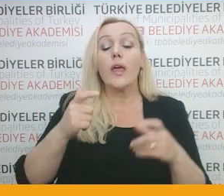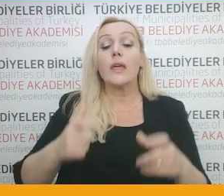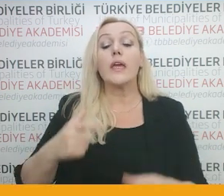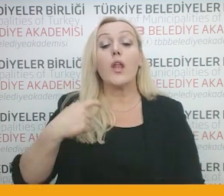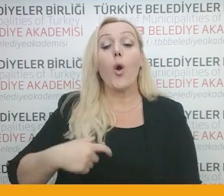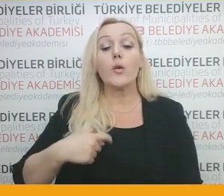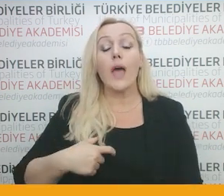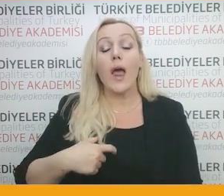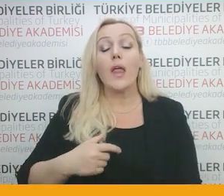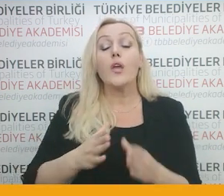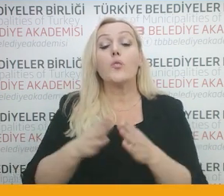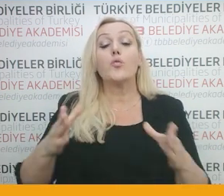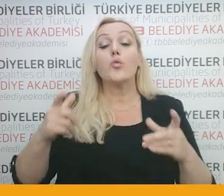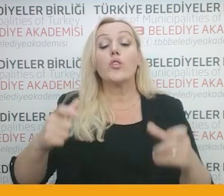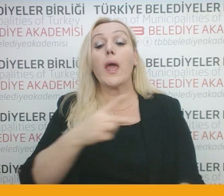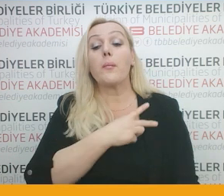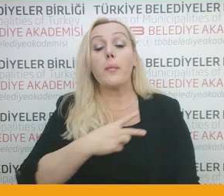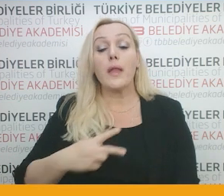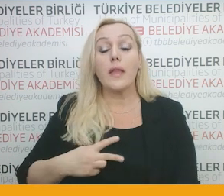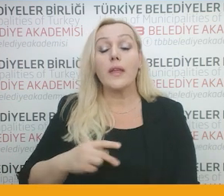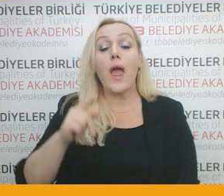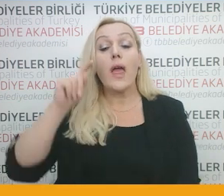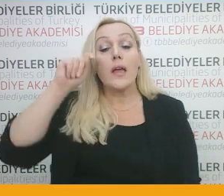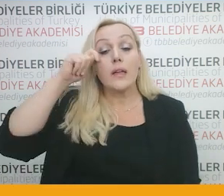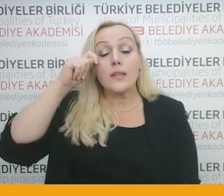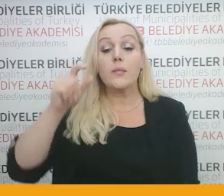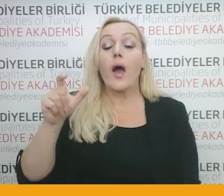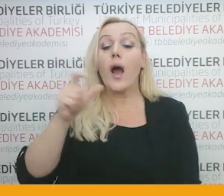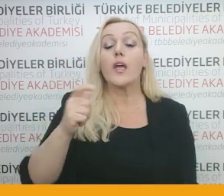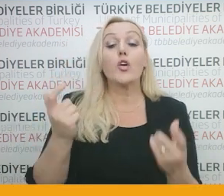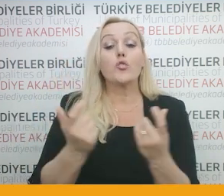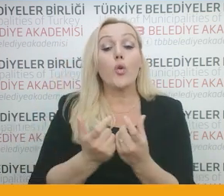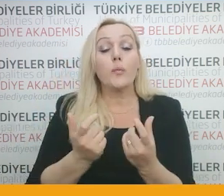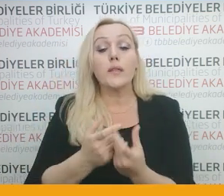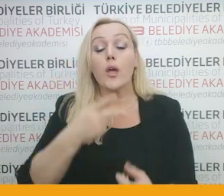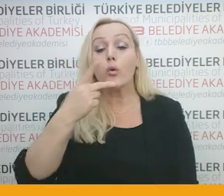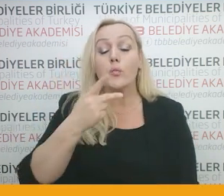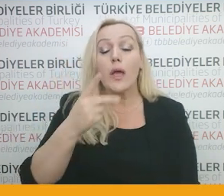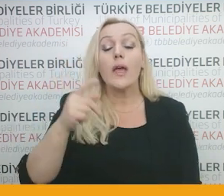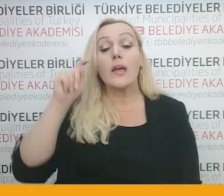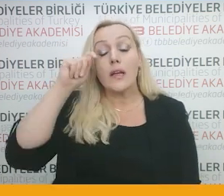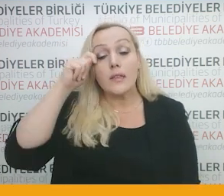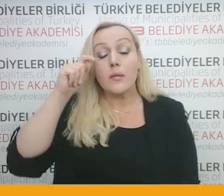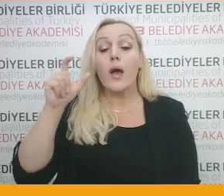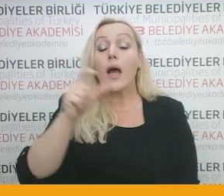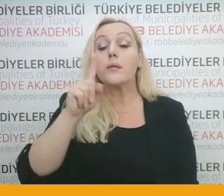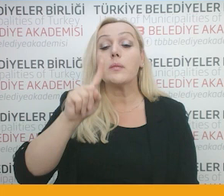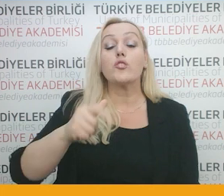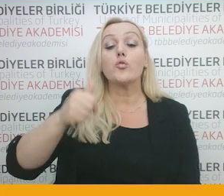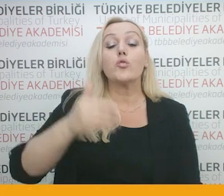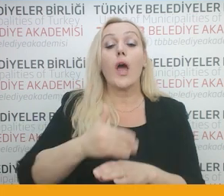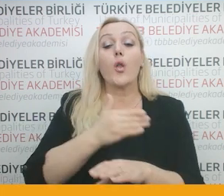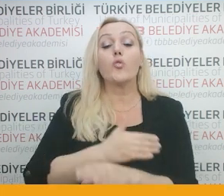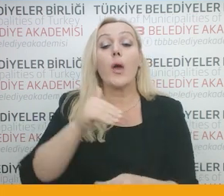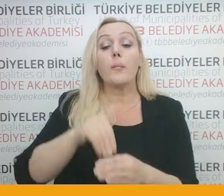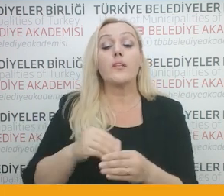idareler, Büyükşehir belediyeleri ve diğer belediyelerle ise Kasım ayı toplantısında görüşülmek üzere Kasım ayının birinci günden önce meclise sunuluyor.